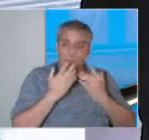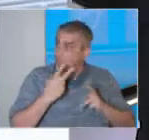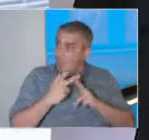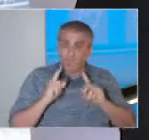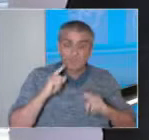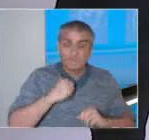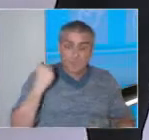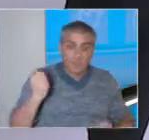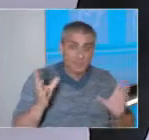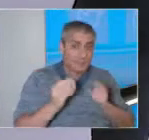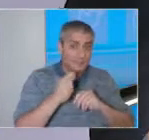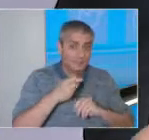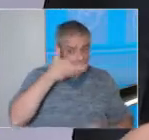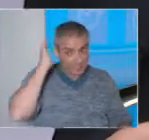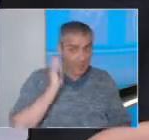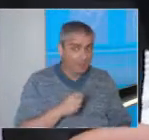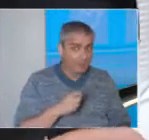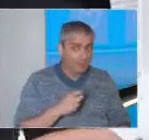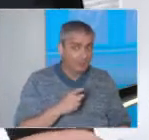רק מימין יחד עם יאיר לפיד.